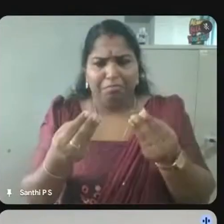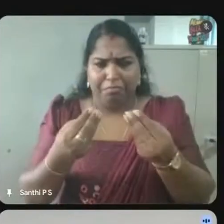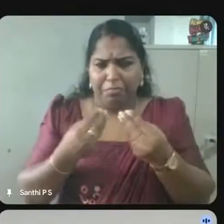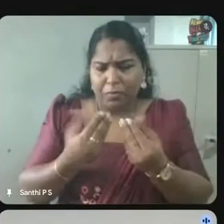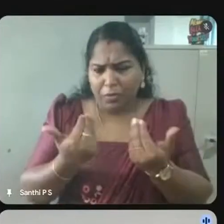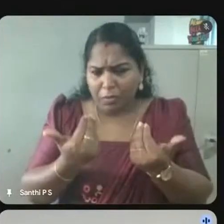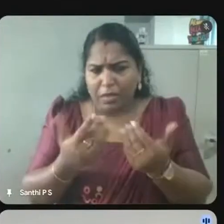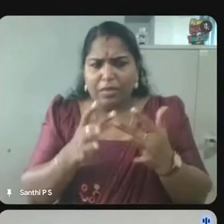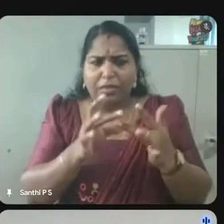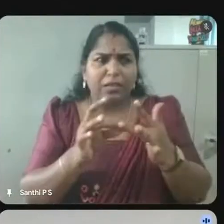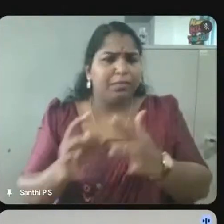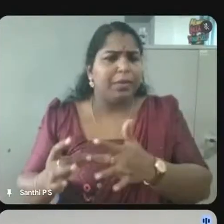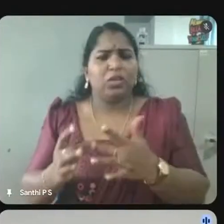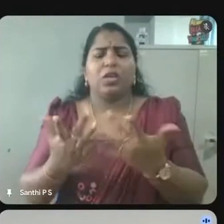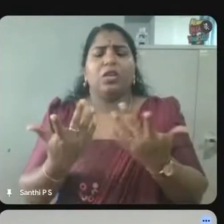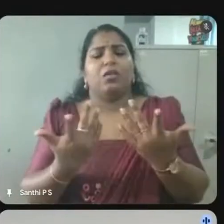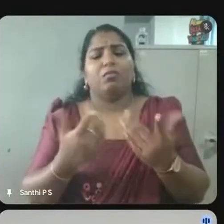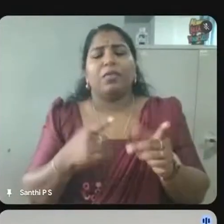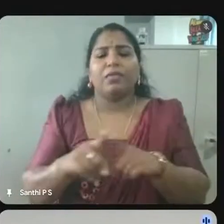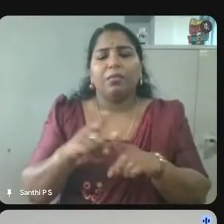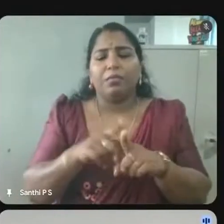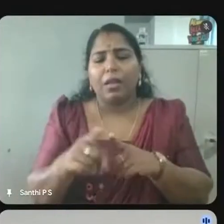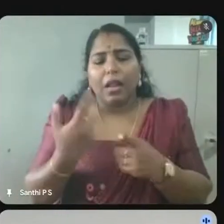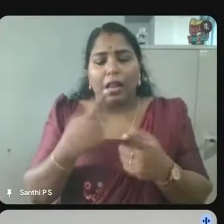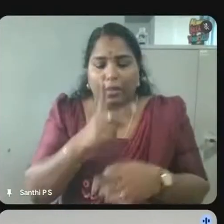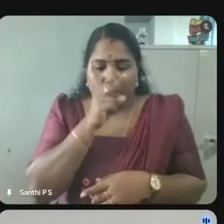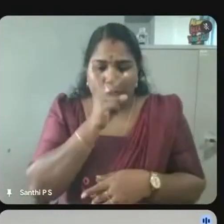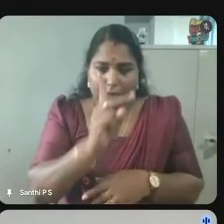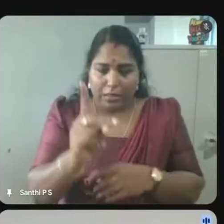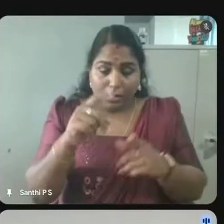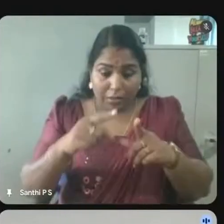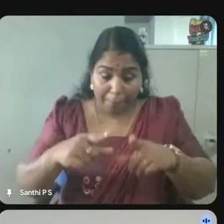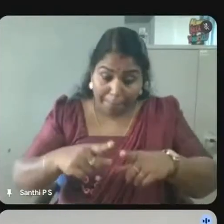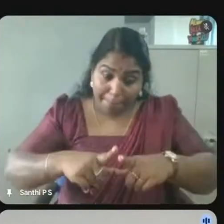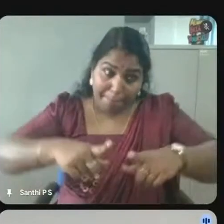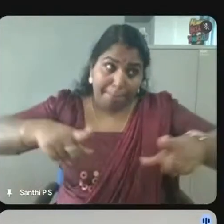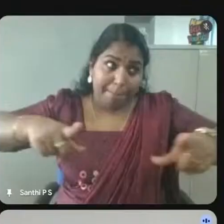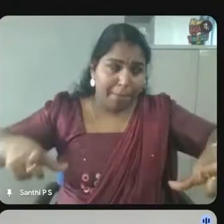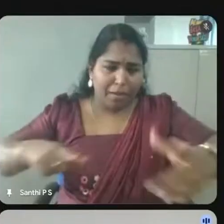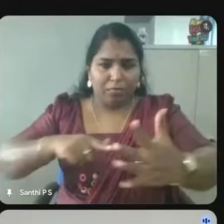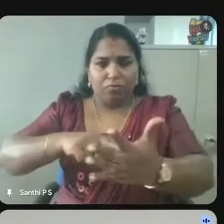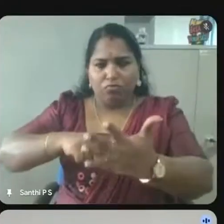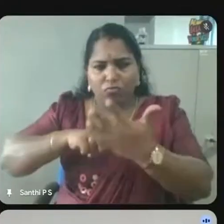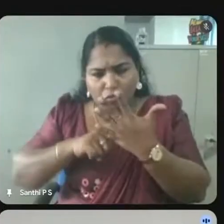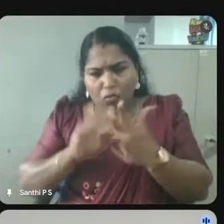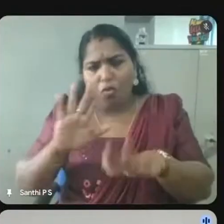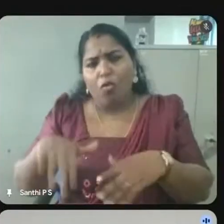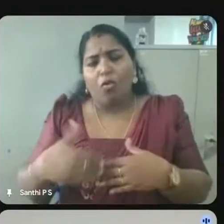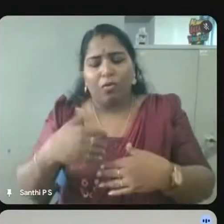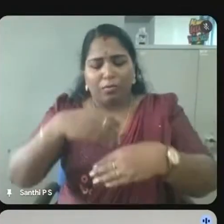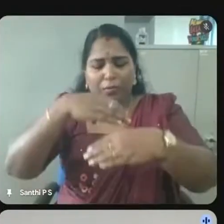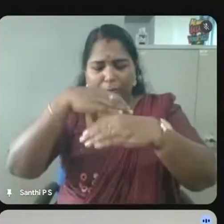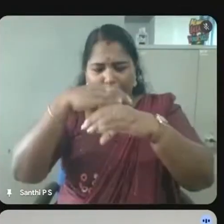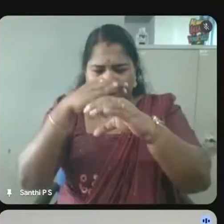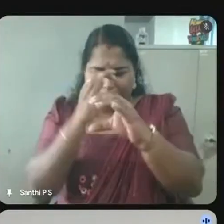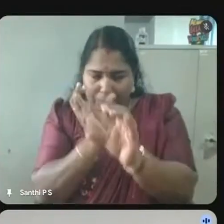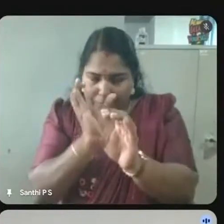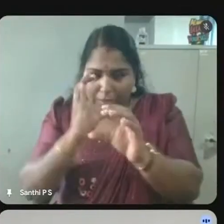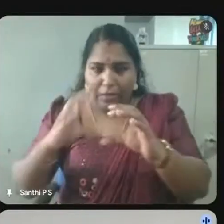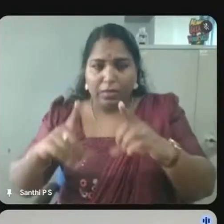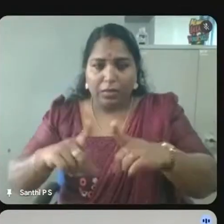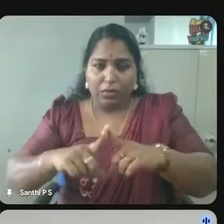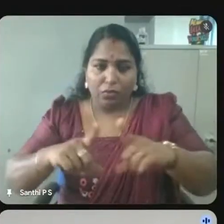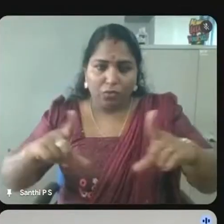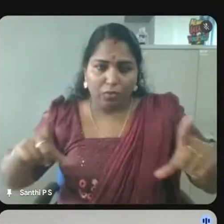ടൈപ്പിലുള്ള കണ്ണാടി, നമ്മൾ മാഗ്നിഫയേഴ്സ്, അതായത് ഉള്ളതിനെ വലുതാക്കി കാണിക്കാൻ പറ്റുന്ന, അല്ലെങ്കിൽ ടെലിസ്കോപ്പുകൾ, നമുക്ക് ബയോപ്റ്റിക് ടെലിസ്കോപ്പ് എന്ന്